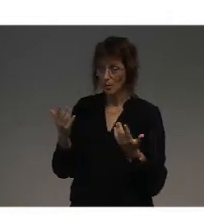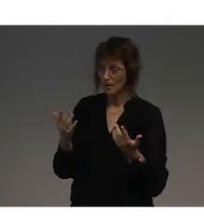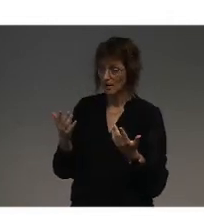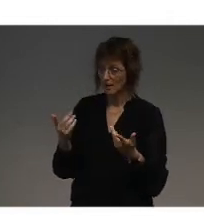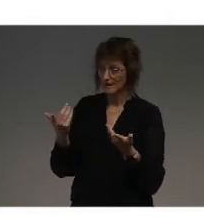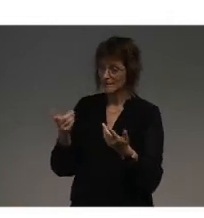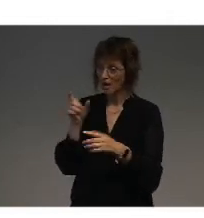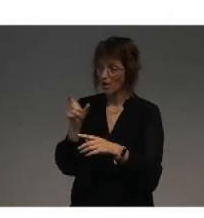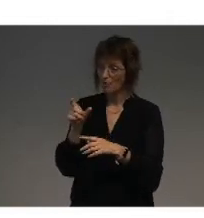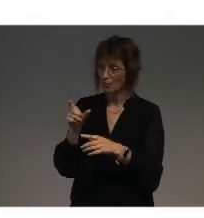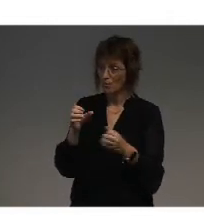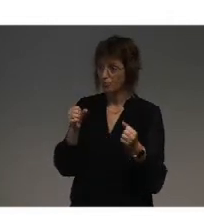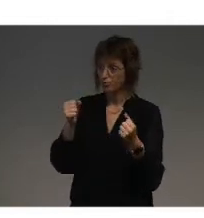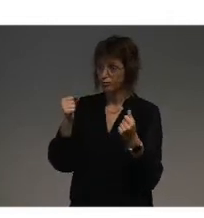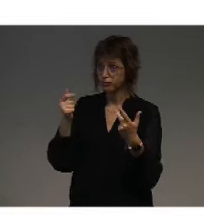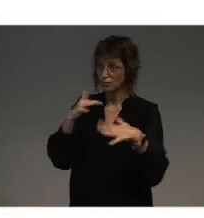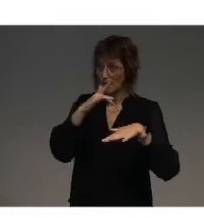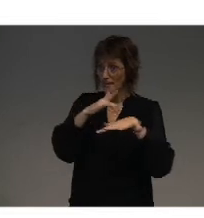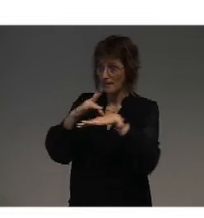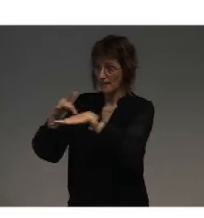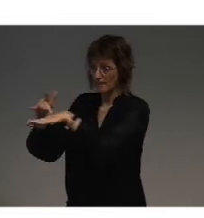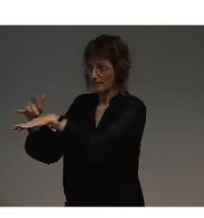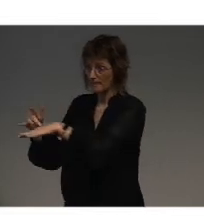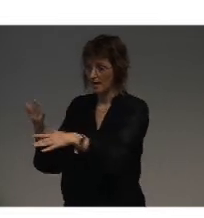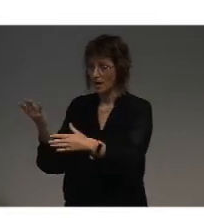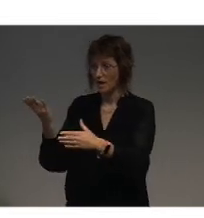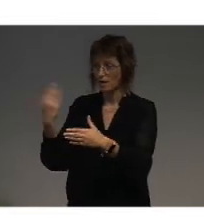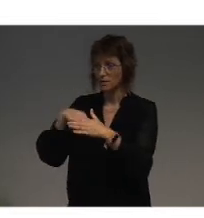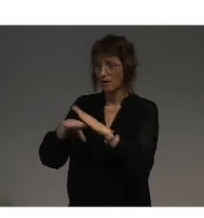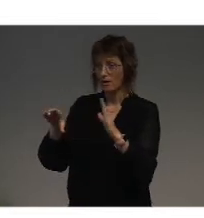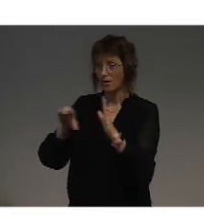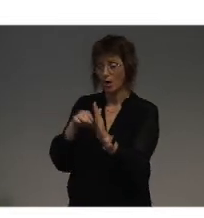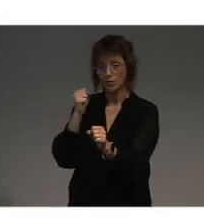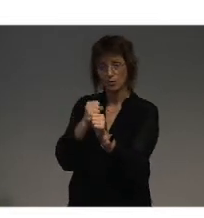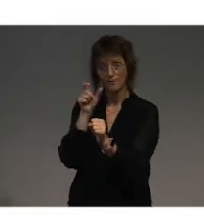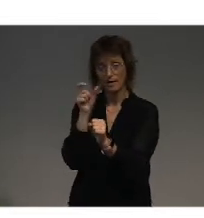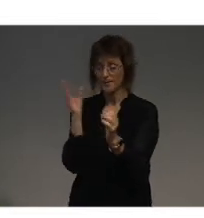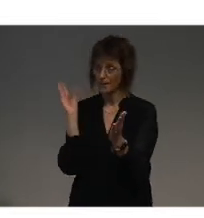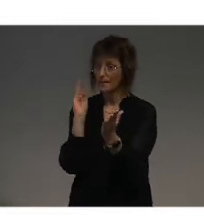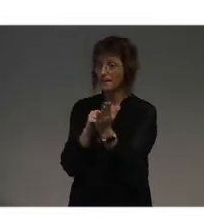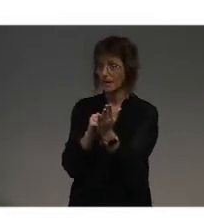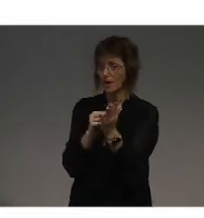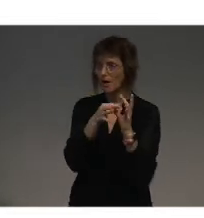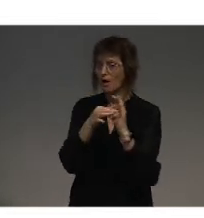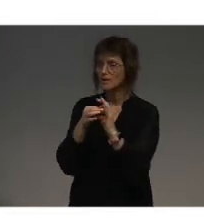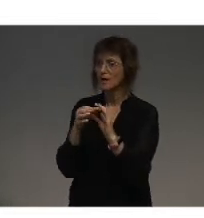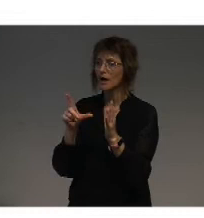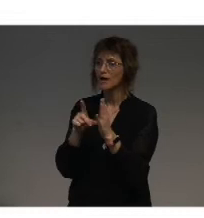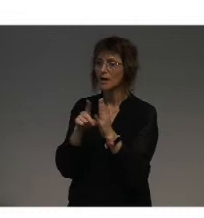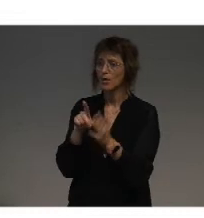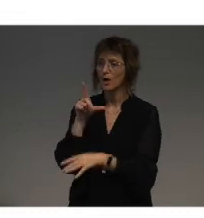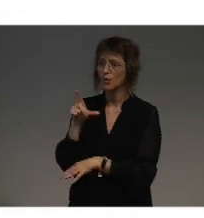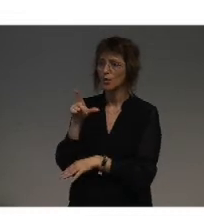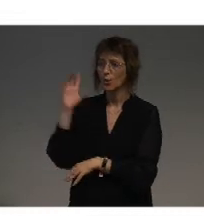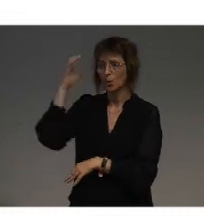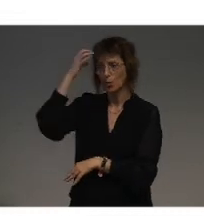Code du travail, voilà, suite à l'ANI, et puis à la transformation, enfin, de la loi du 2 août 2021,